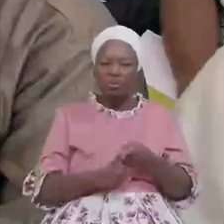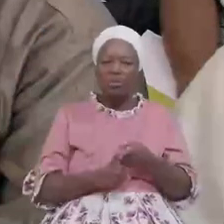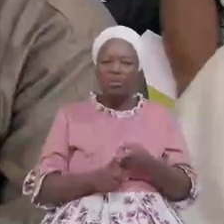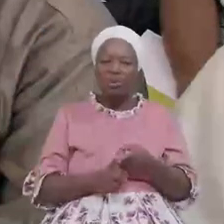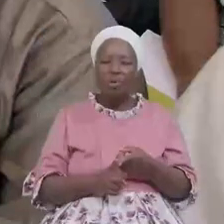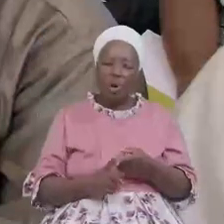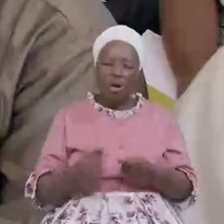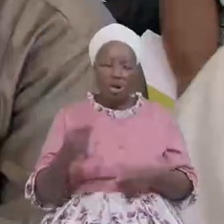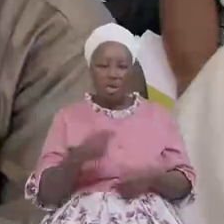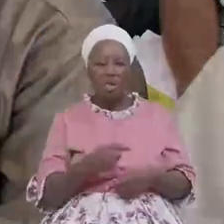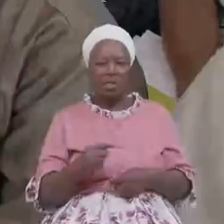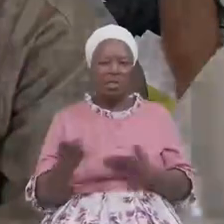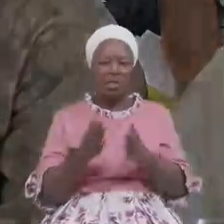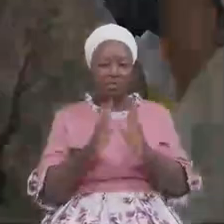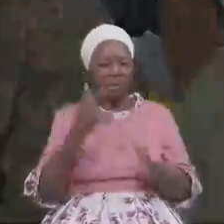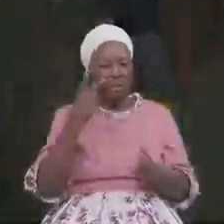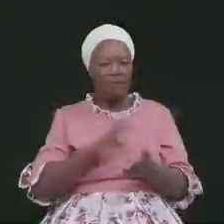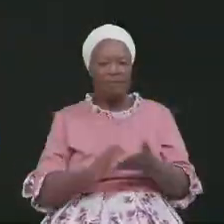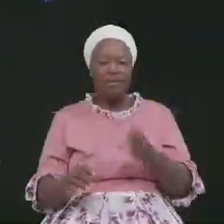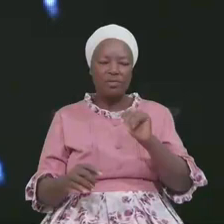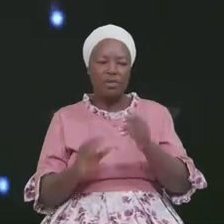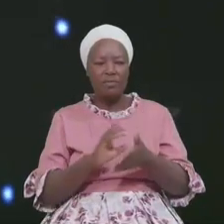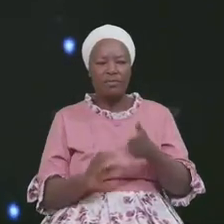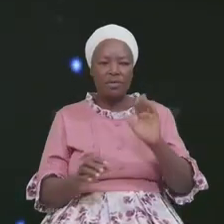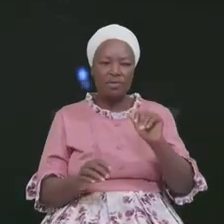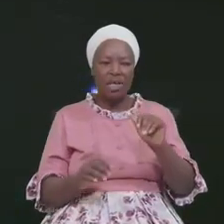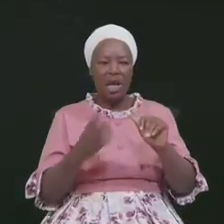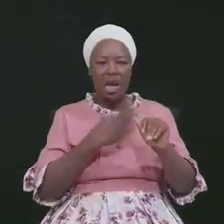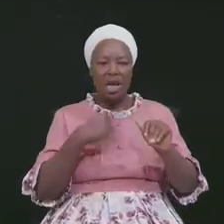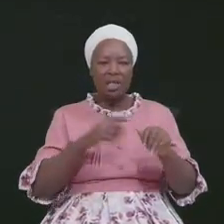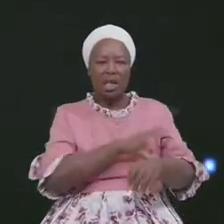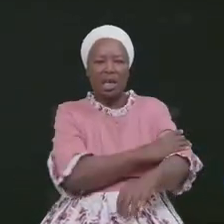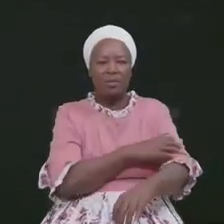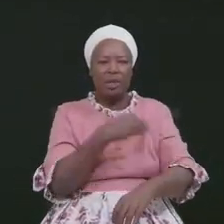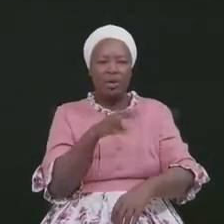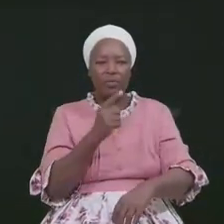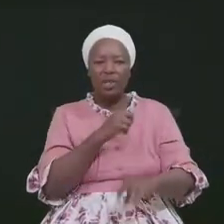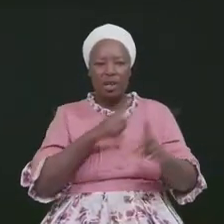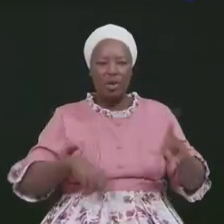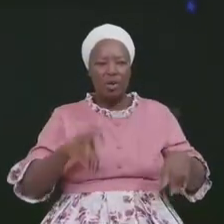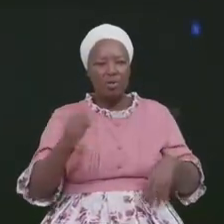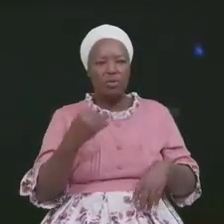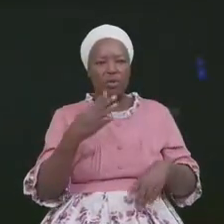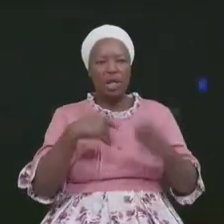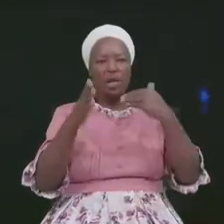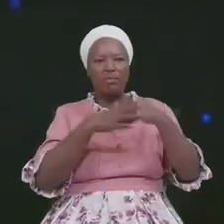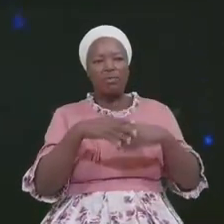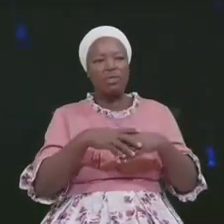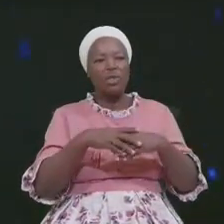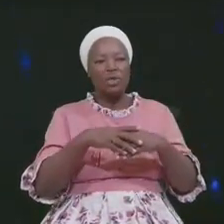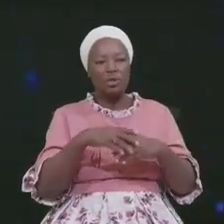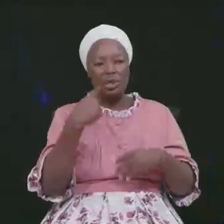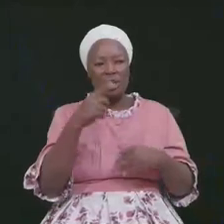Voyons le verset 15. Et le chef de l'armée de l'Éternel dit à Josué, « Ôte